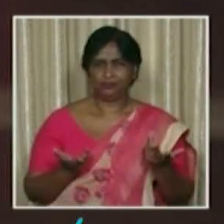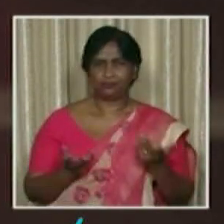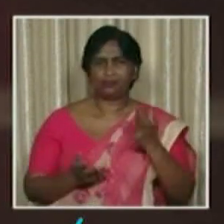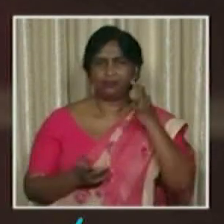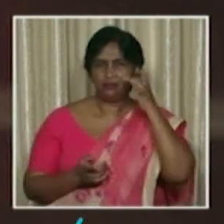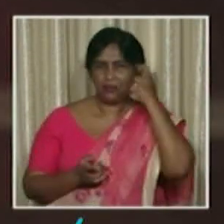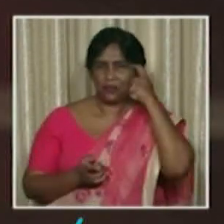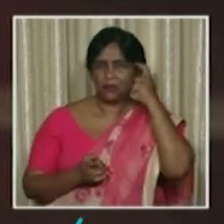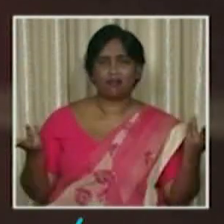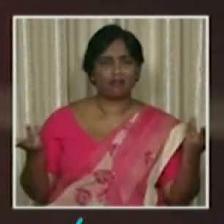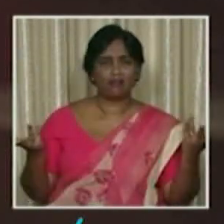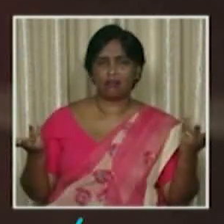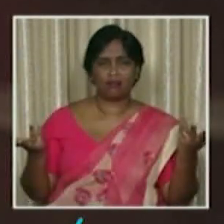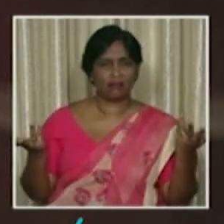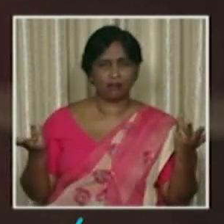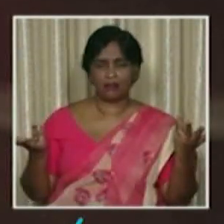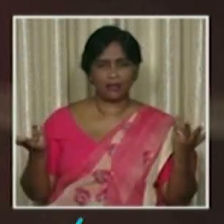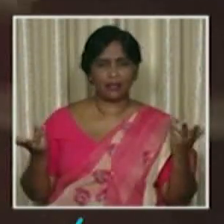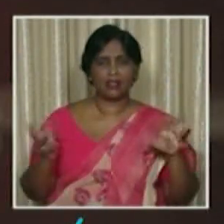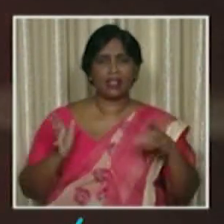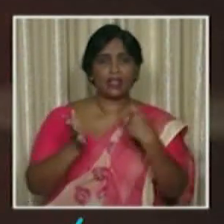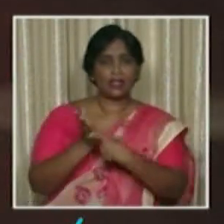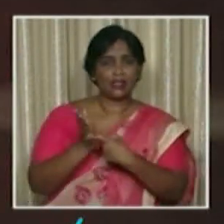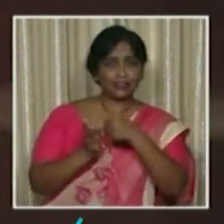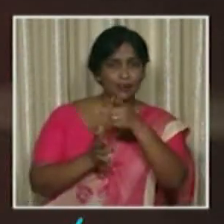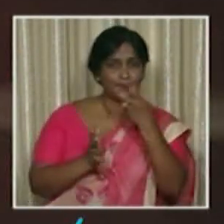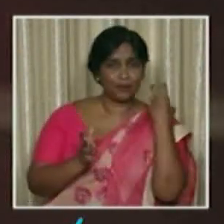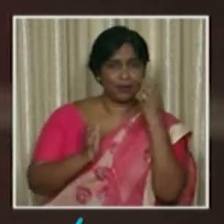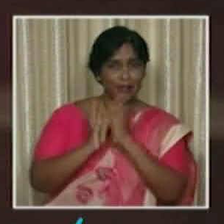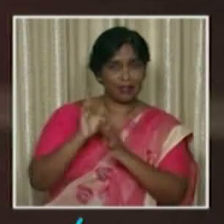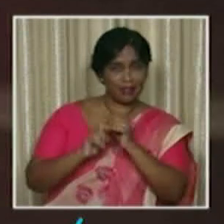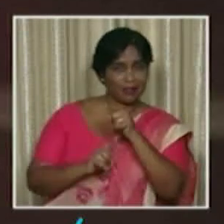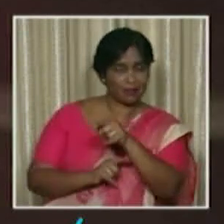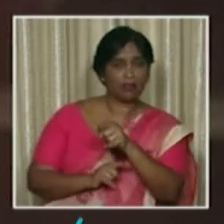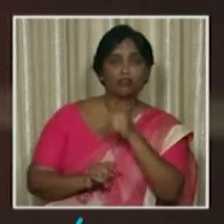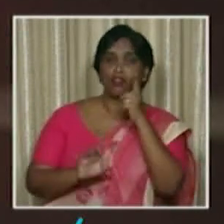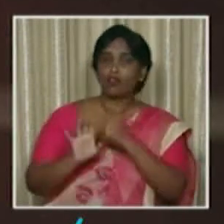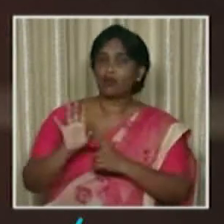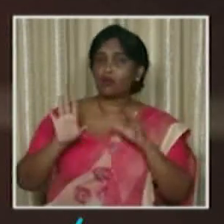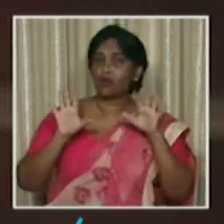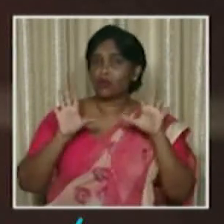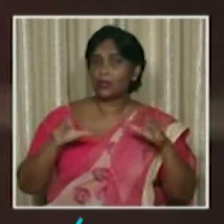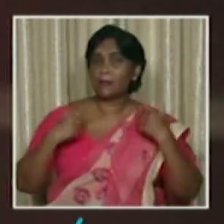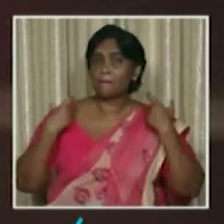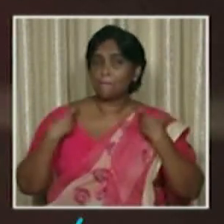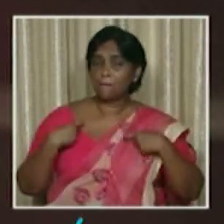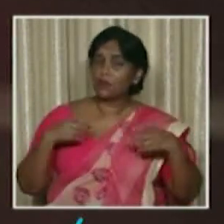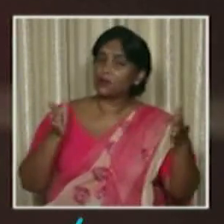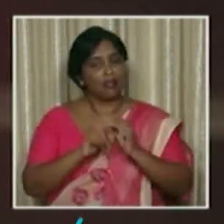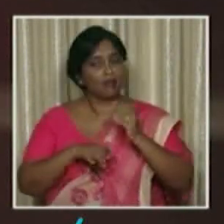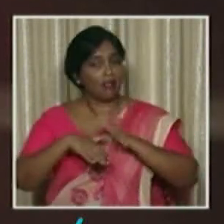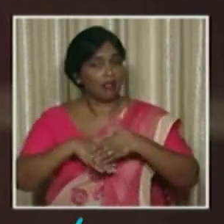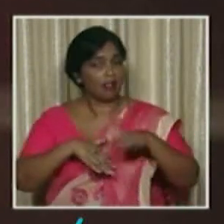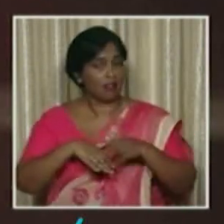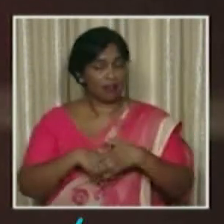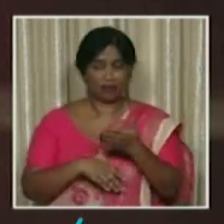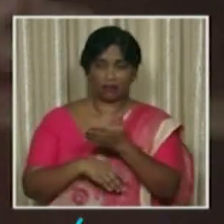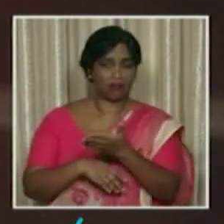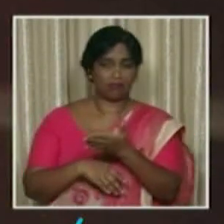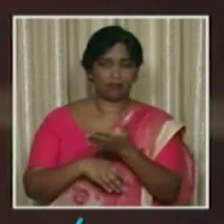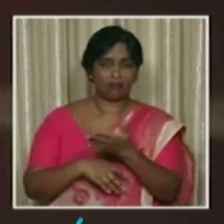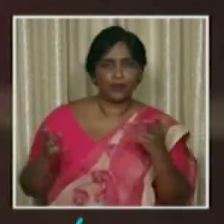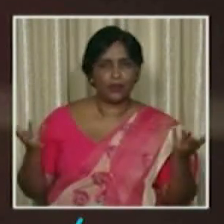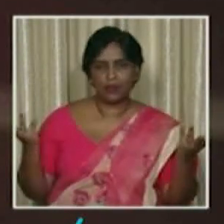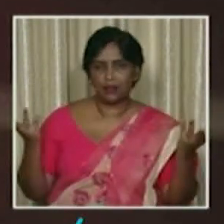මන්දමානික සත්වයකින් පෙළින් දෙපැයි. අනිත් එක රිෂාඩ් බදුද්දීන් ඇමතිතුමා විදියට අවුරුදු 10ක් රාජපක්ෂලගේ සෙවණ ඉඳන් ඇමතිකම් කළා. ඒකට කවුරුවත්